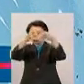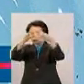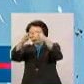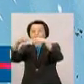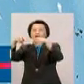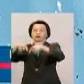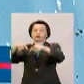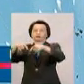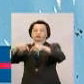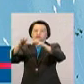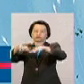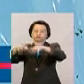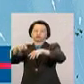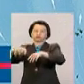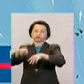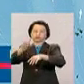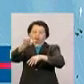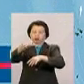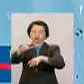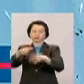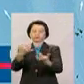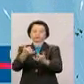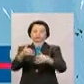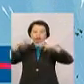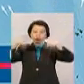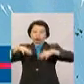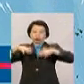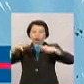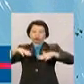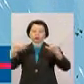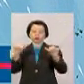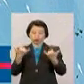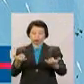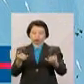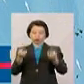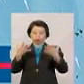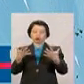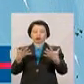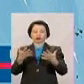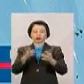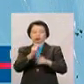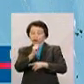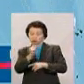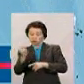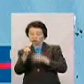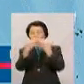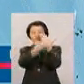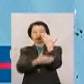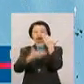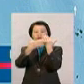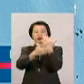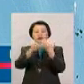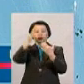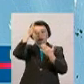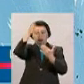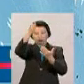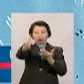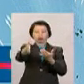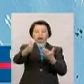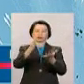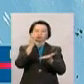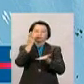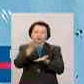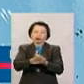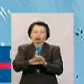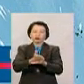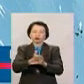kawasan timur ketika ini. Hujan yang sedang berlaku di kebanyakan kawasan di bahagian timur semenanjung ini dijangkakan akan reda